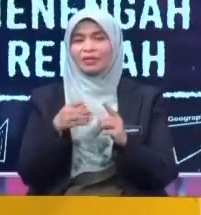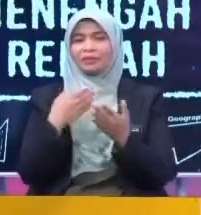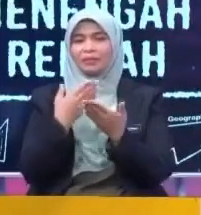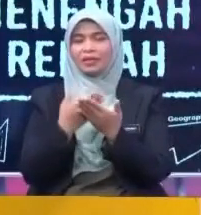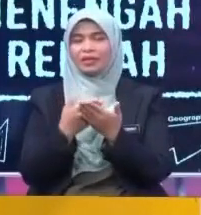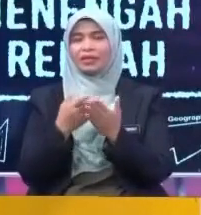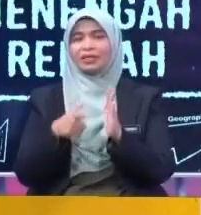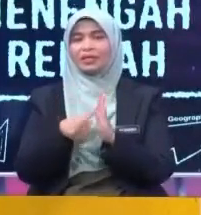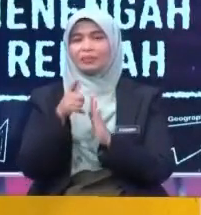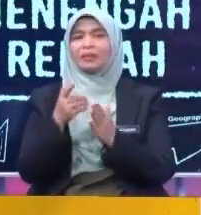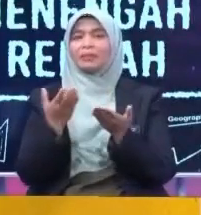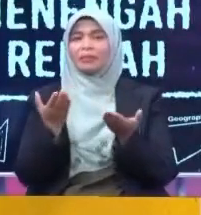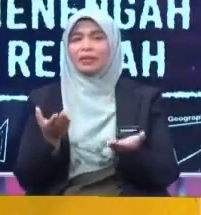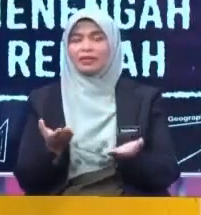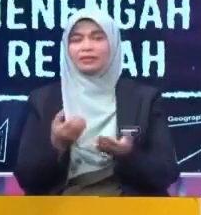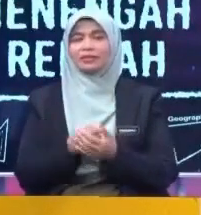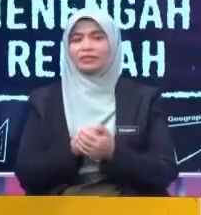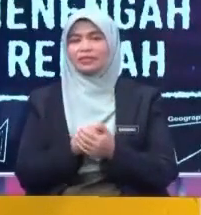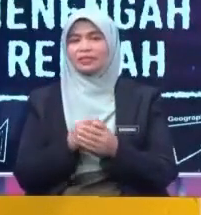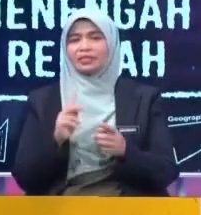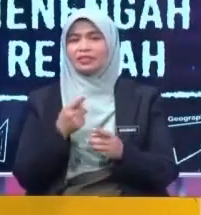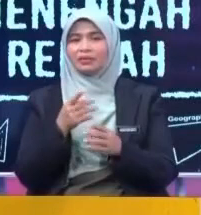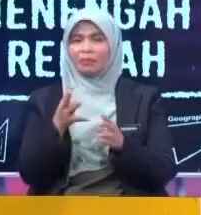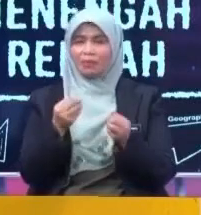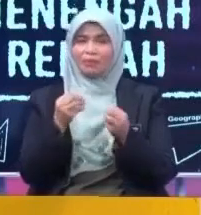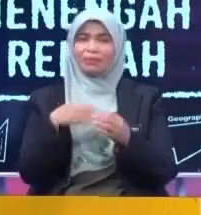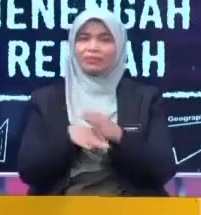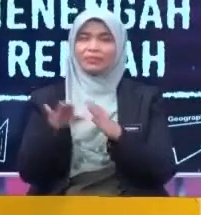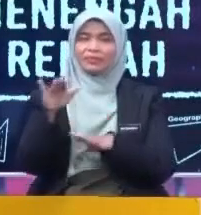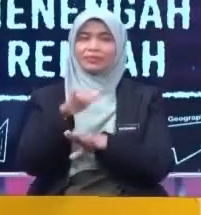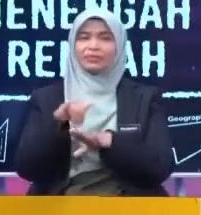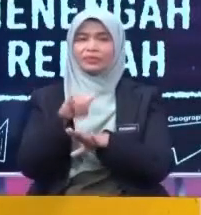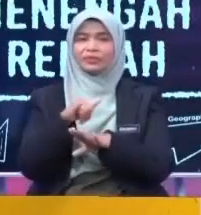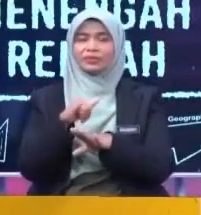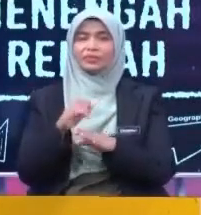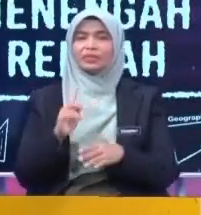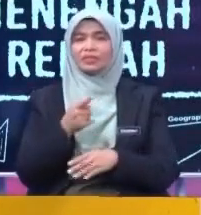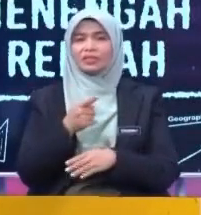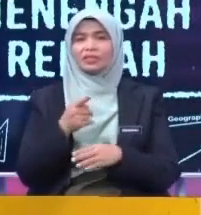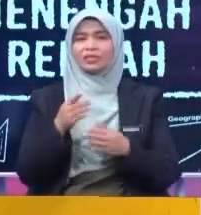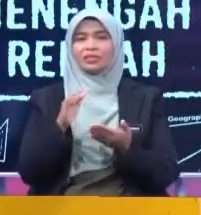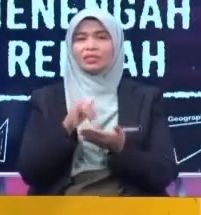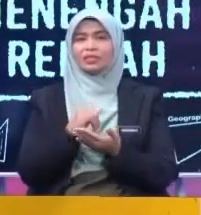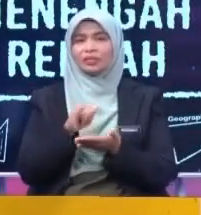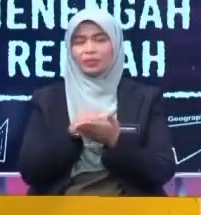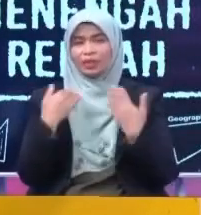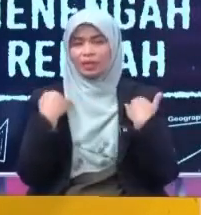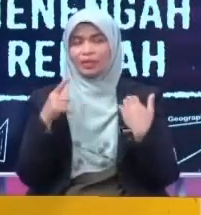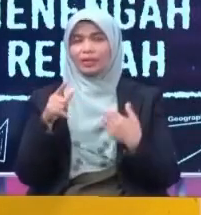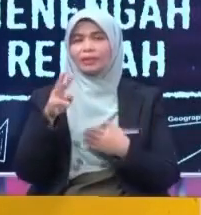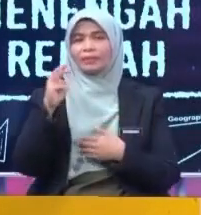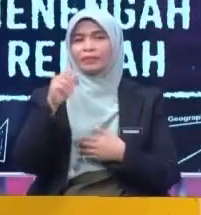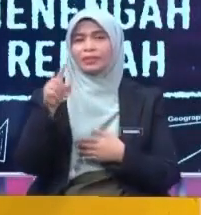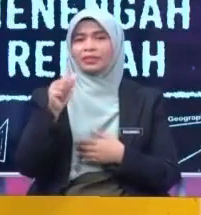berat, insya-Allah kita akan Allah masukkan ke dalam syurga. Jadi itu adalah mizan diterangkan oleh Allah SWT dalam